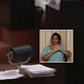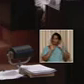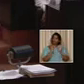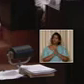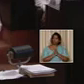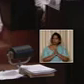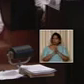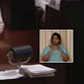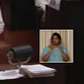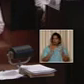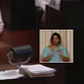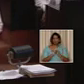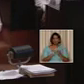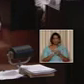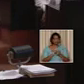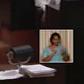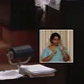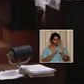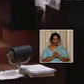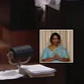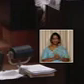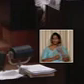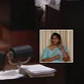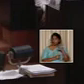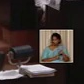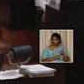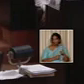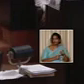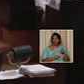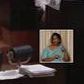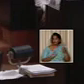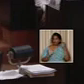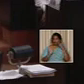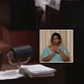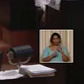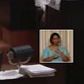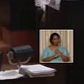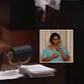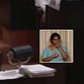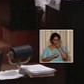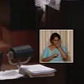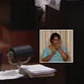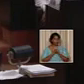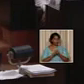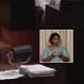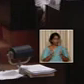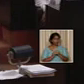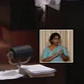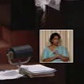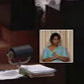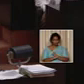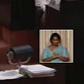පද්ධතියටම ප්‍රබල හානියක් ගෙන දෙනු ලබනවා එබැවින් මේ සඳහා රජය කඩිනම් පියවර නොගත